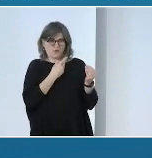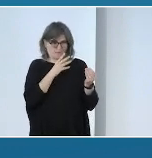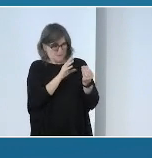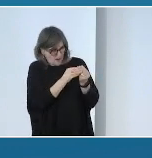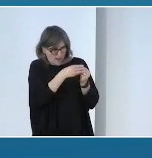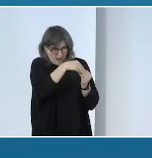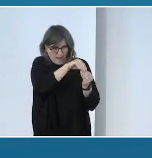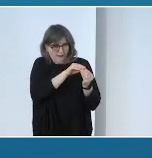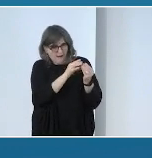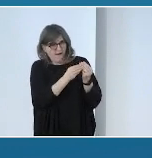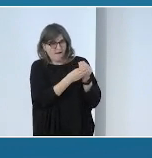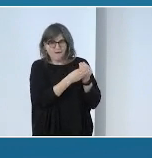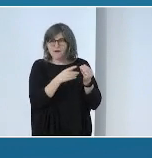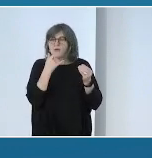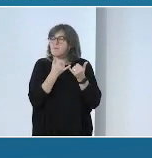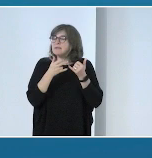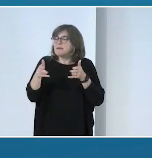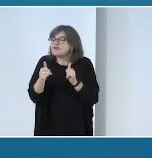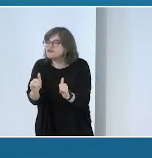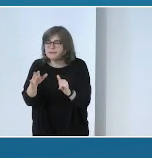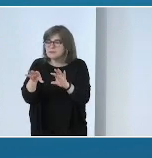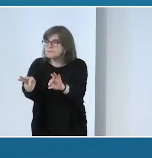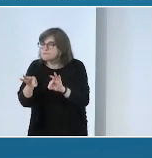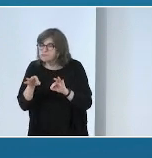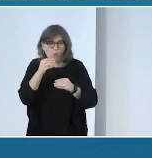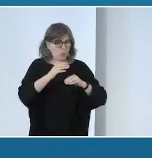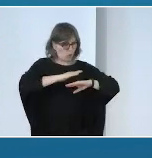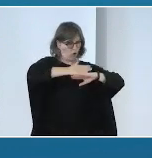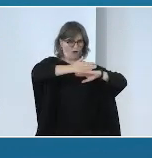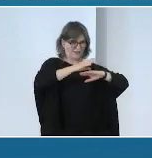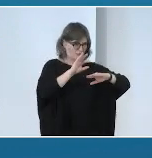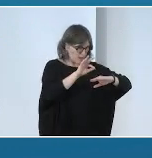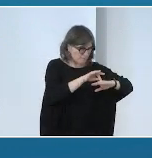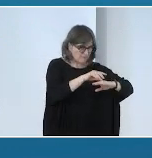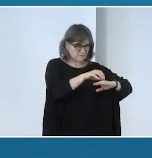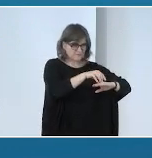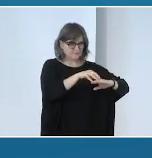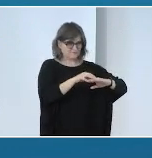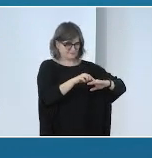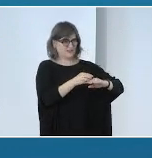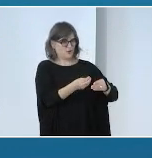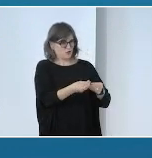afférences tactiles. Si je manipule la chaise, par exemple, ou un ordinateur, je vais avoir des afférences tactiles.